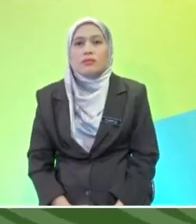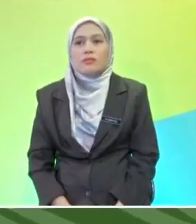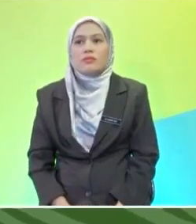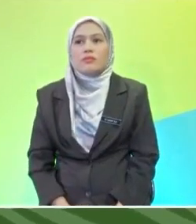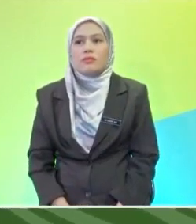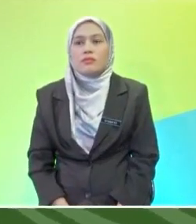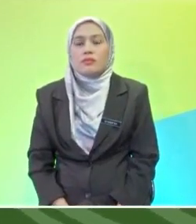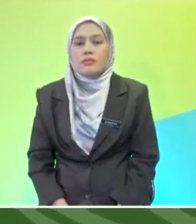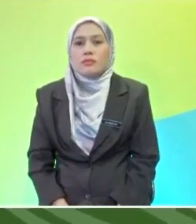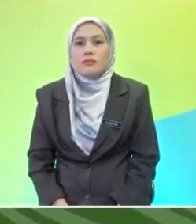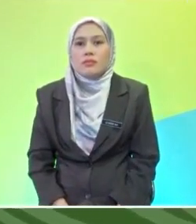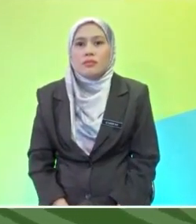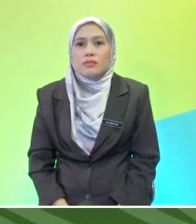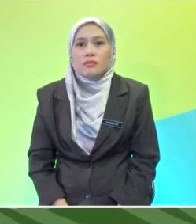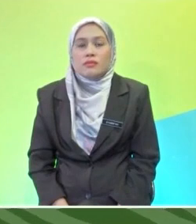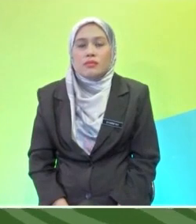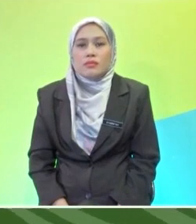ada lagi tu. Meneroka hutan